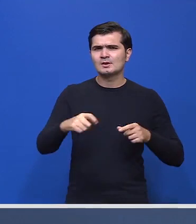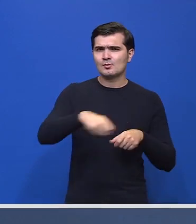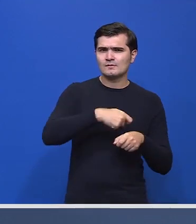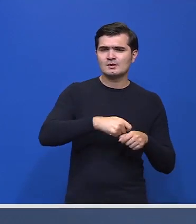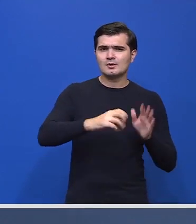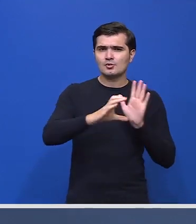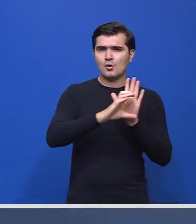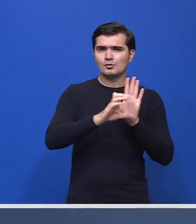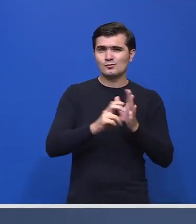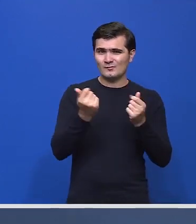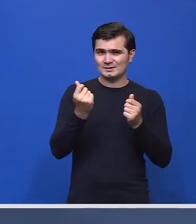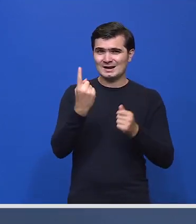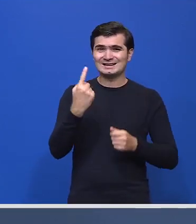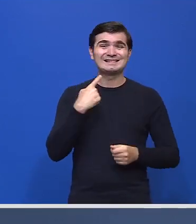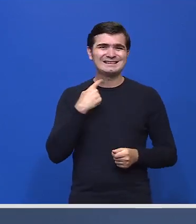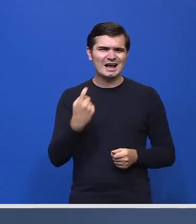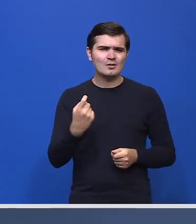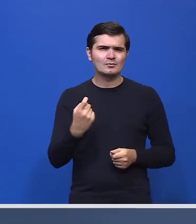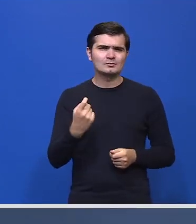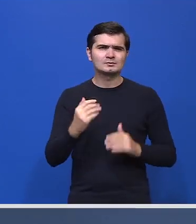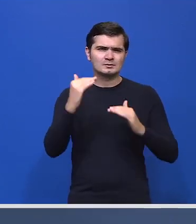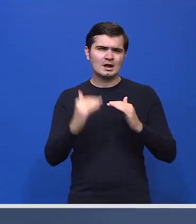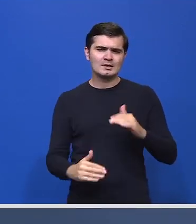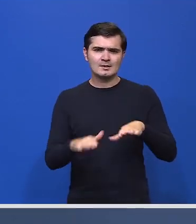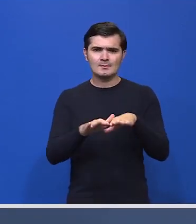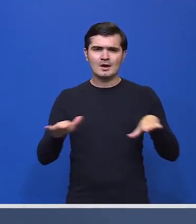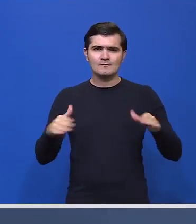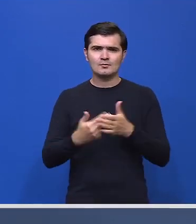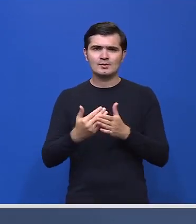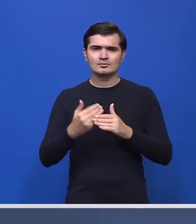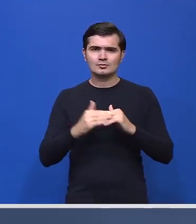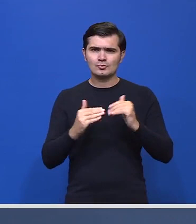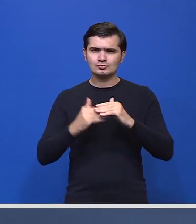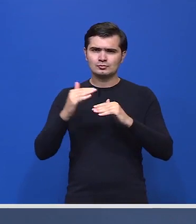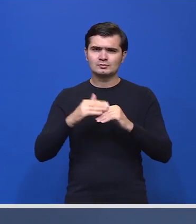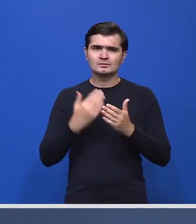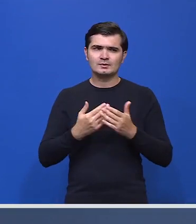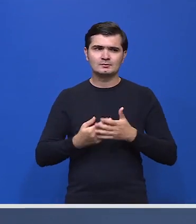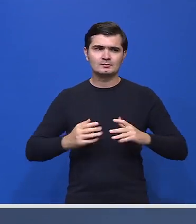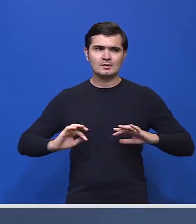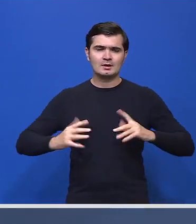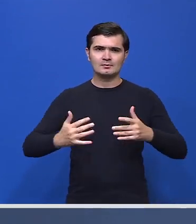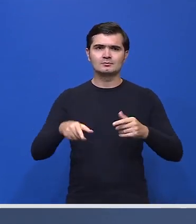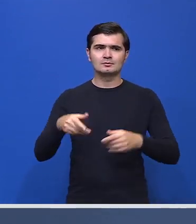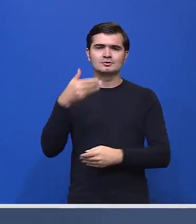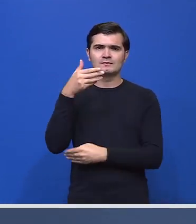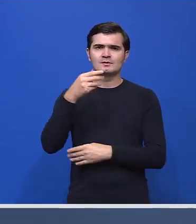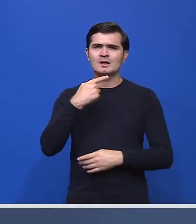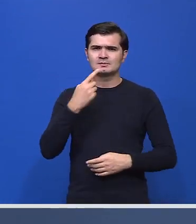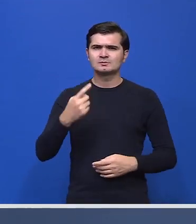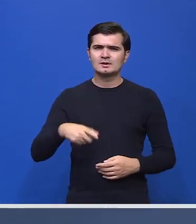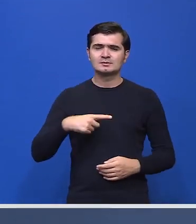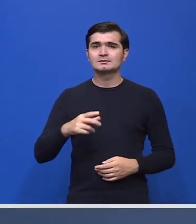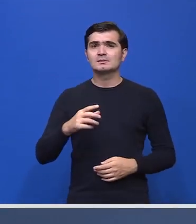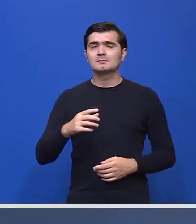codul fiscal. De la 1 august scade și plafonul pentru domeniul construcțiilor, pentru agricultură. Aici firmele spuneau că există riscul să